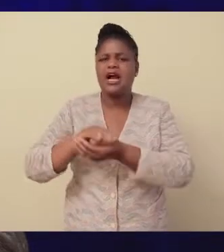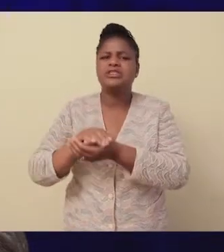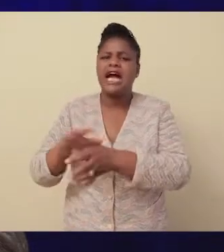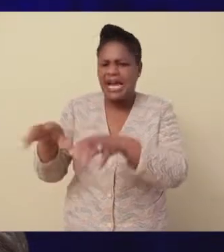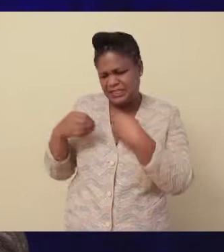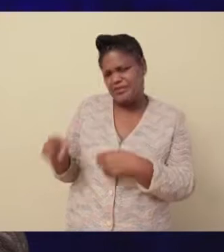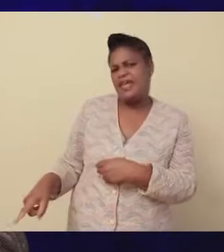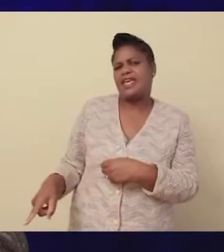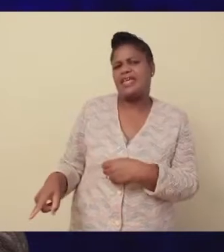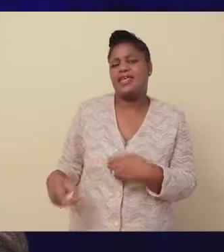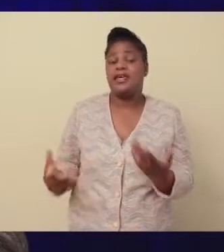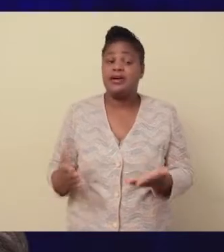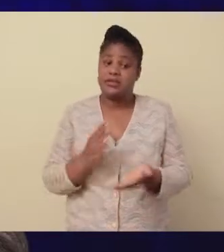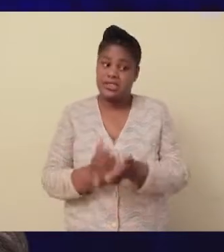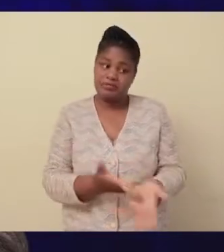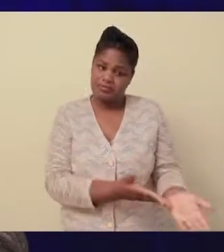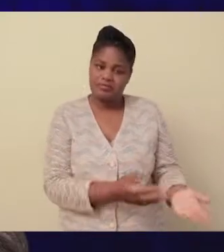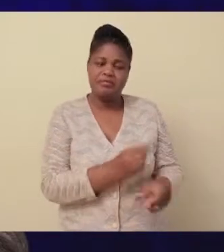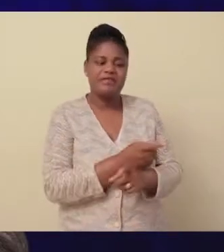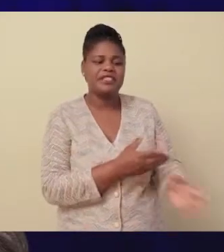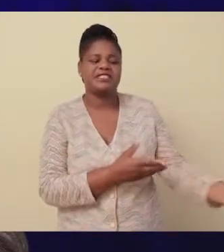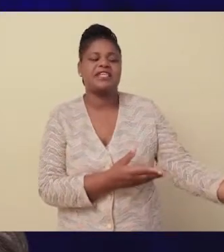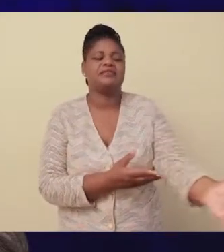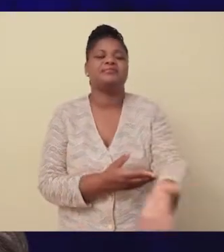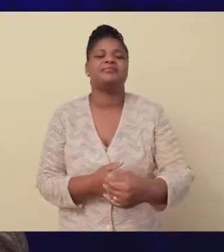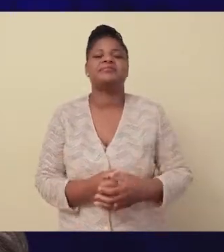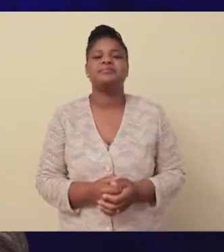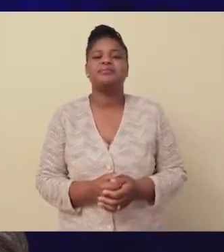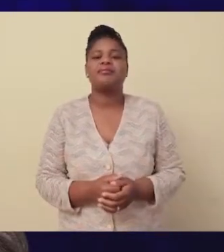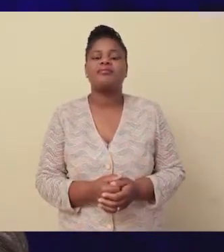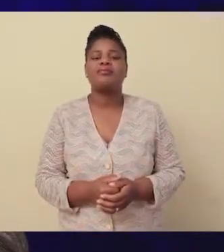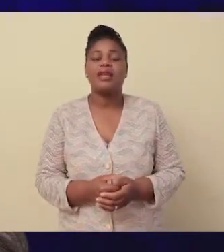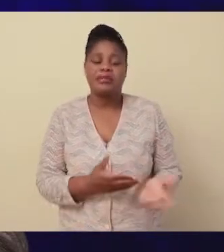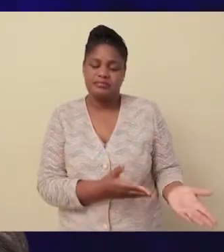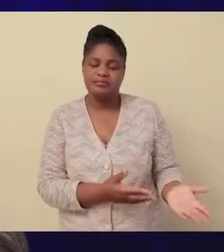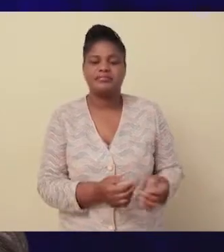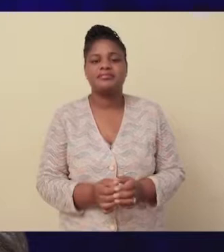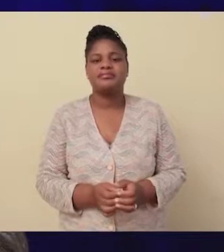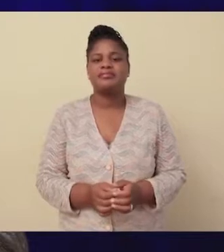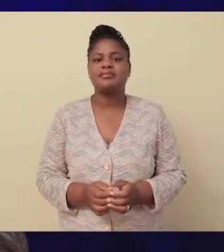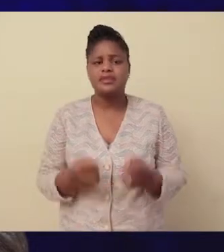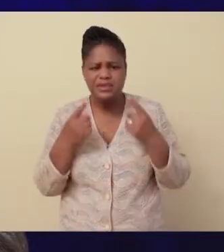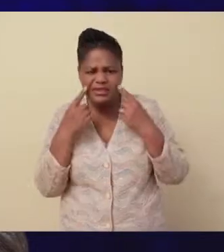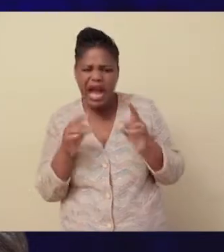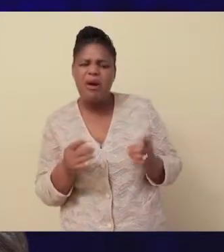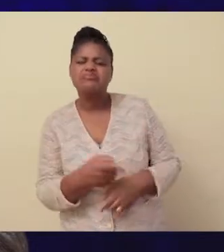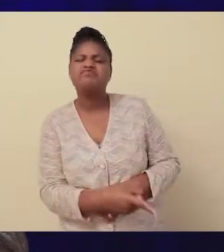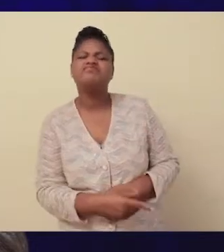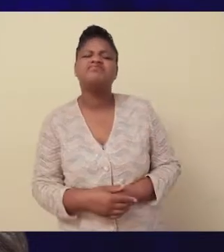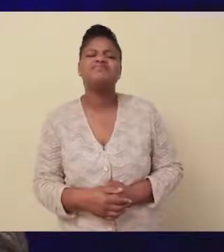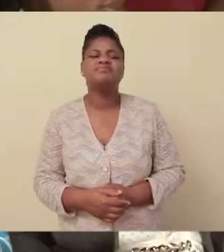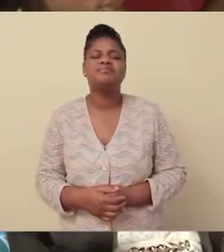here. Ndombotanga ne shamwari dziruku ndisati ndadzoka kuchikova kuna Maika sese. Ndombouya kwamuri varora, muri kuiona sei nyaya